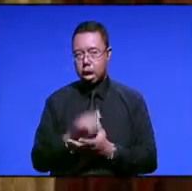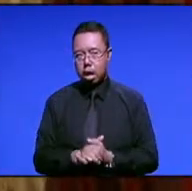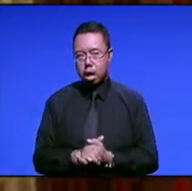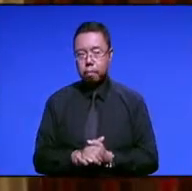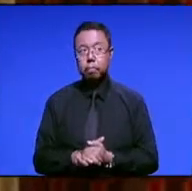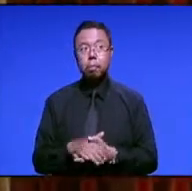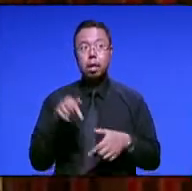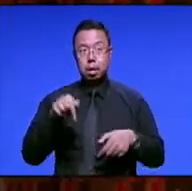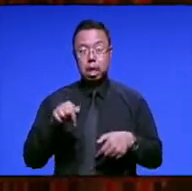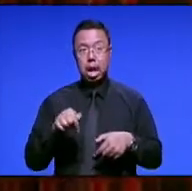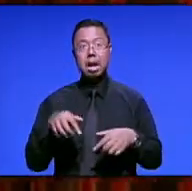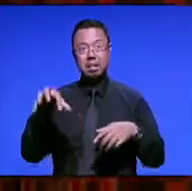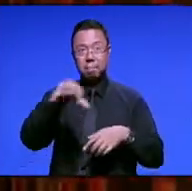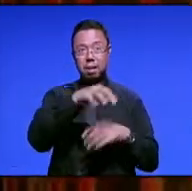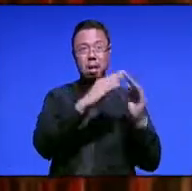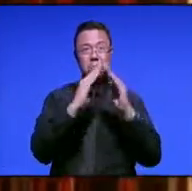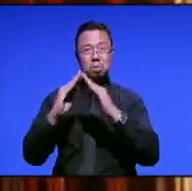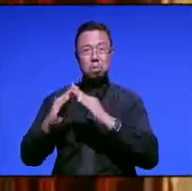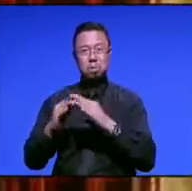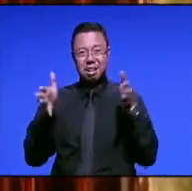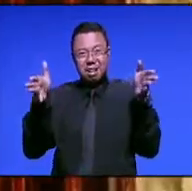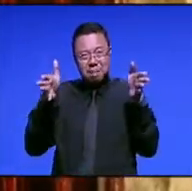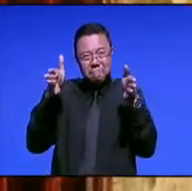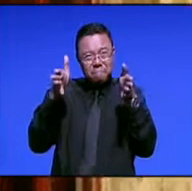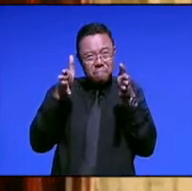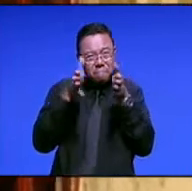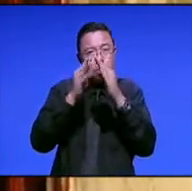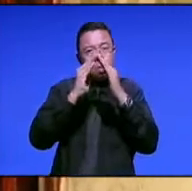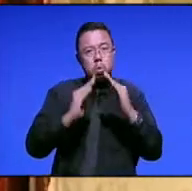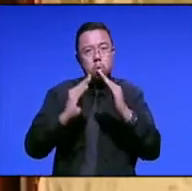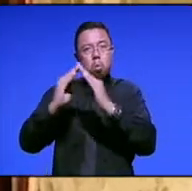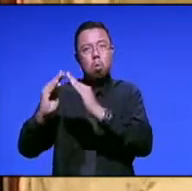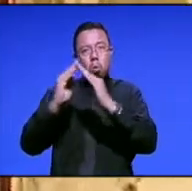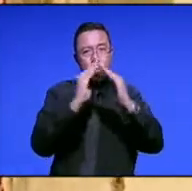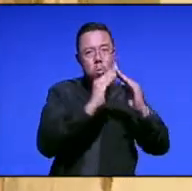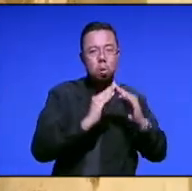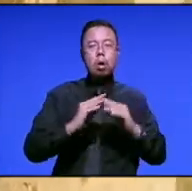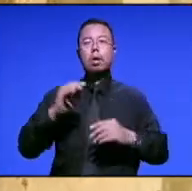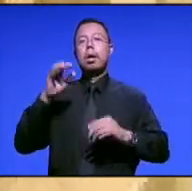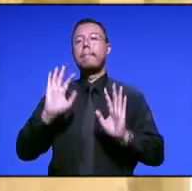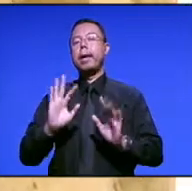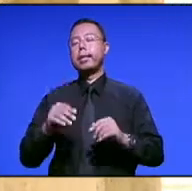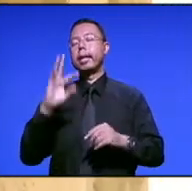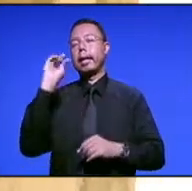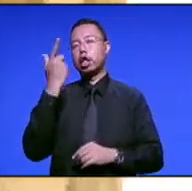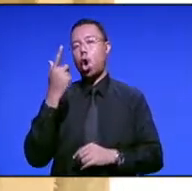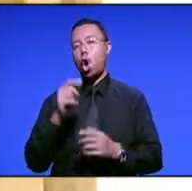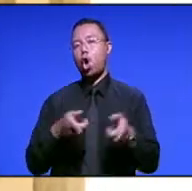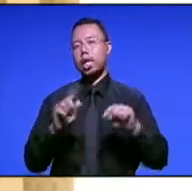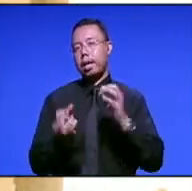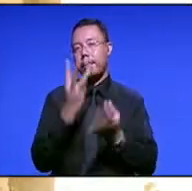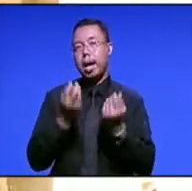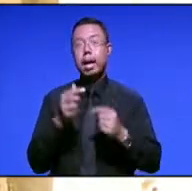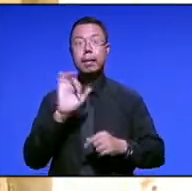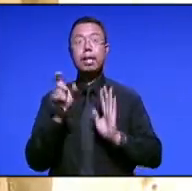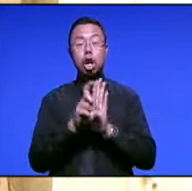Semakin padatnya penduduk, semakin merapat bangunan, semakin tinggi pula resiko terjadi kebakaran. Apalagi ketika kebakaran terjadi di tempat yang